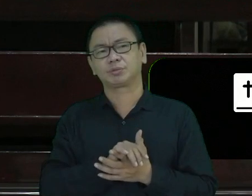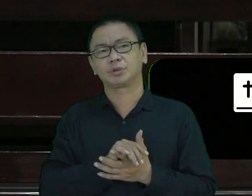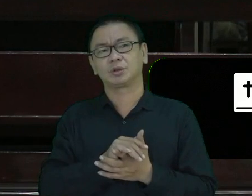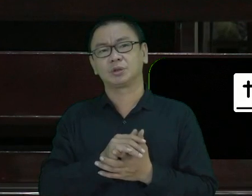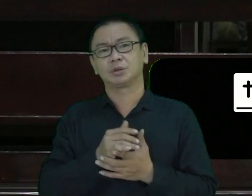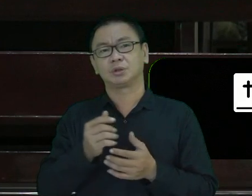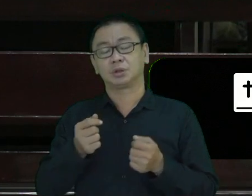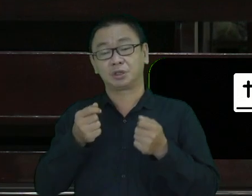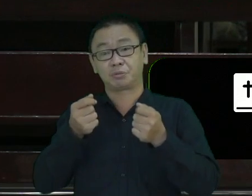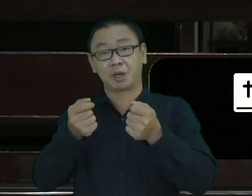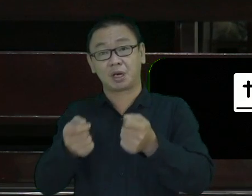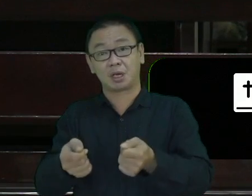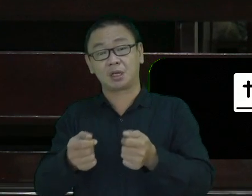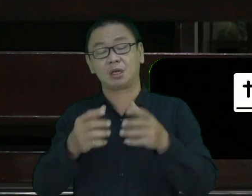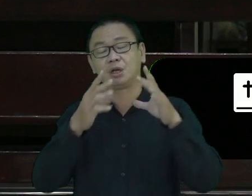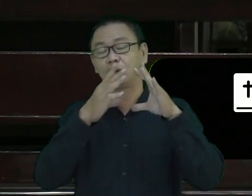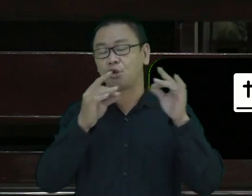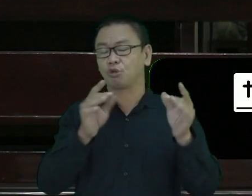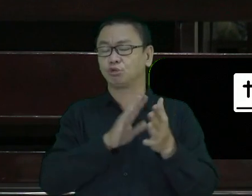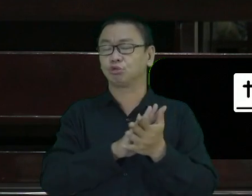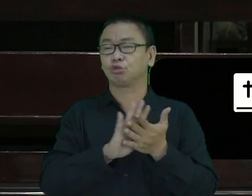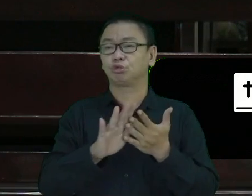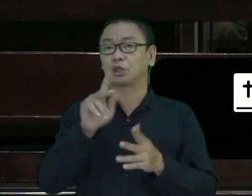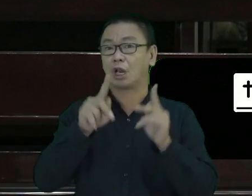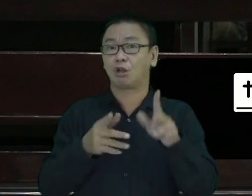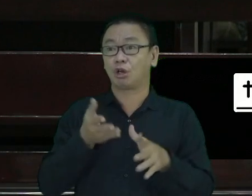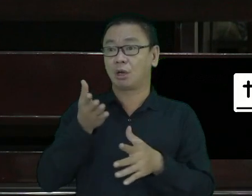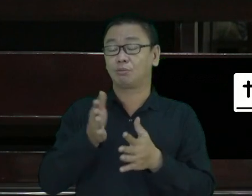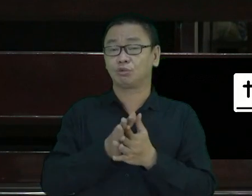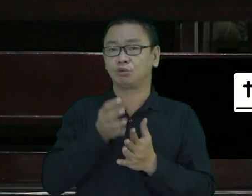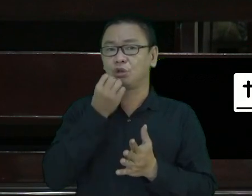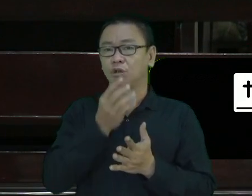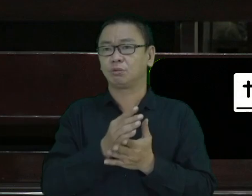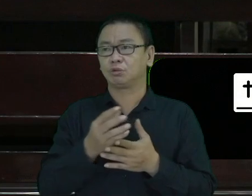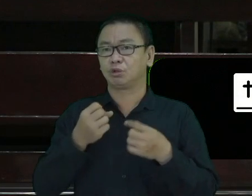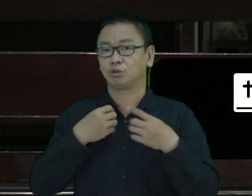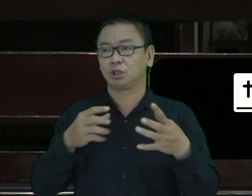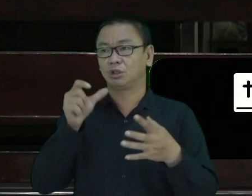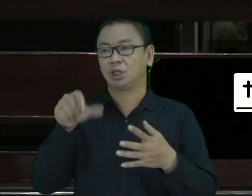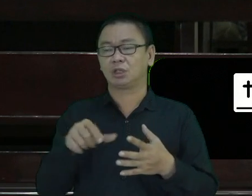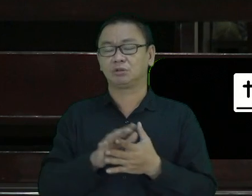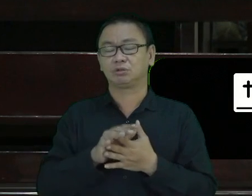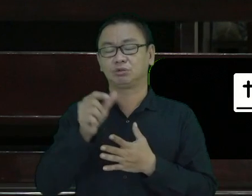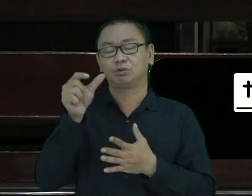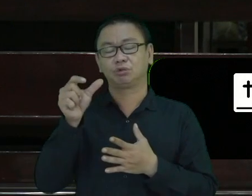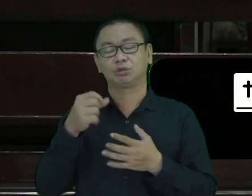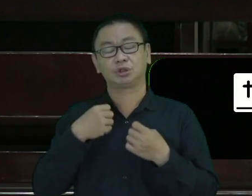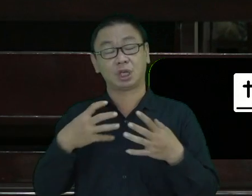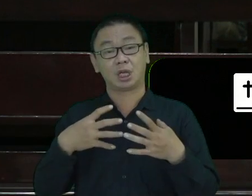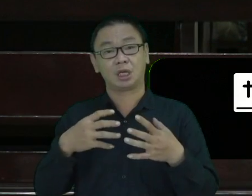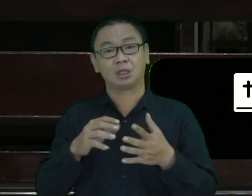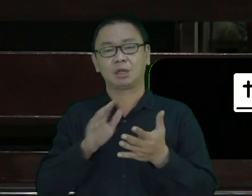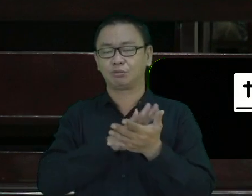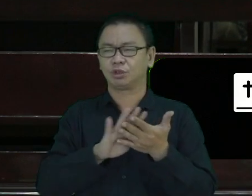"Terimalah Roh Kudus. Jikalau kamu mengampuni dosa orang, dosanya diampuni. Dan jikalau